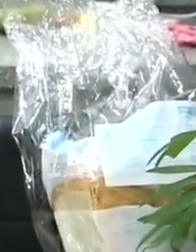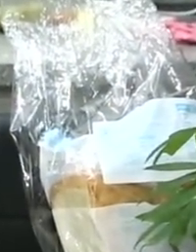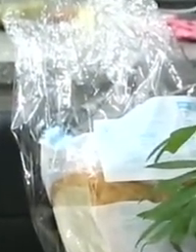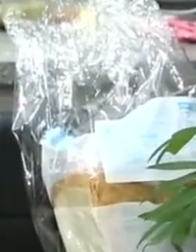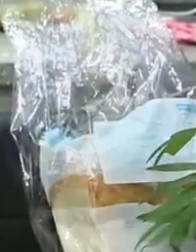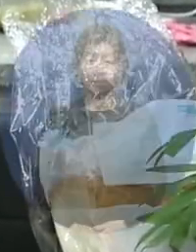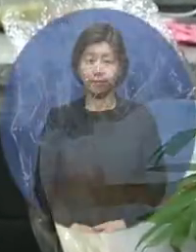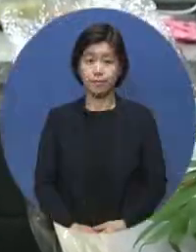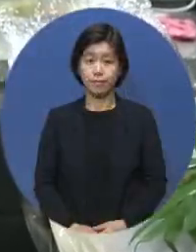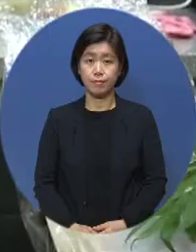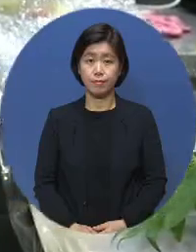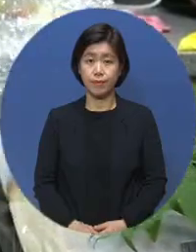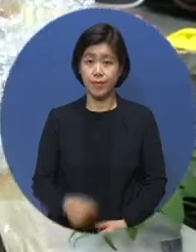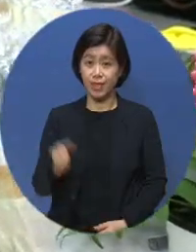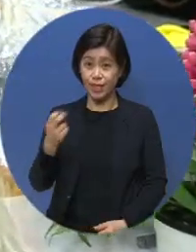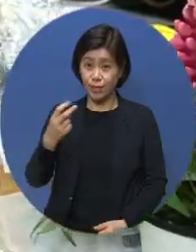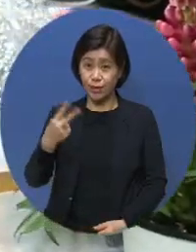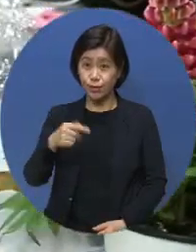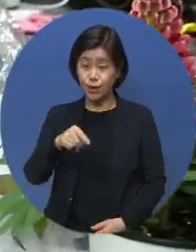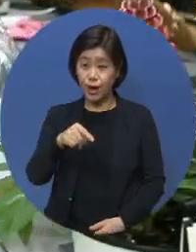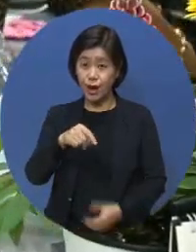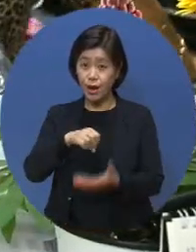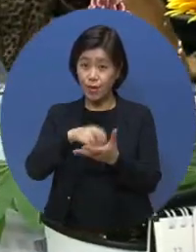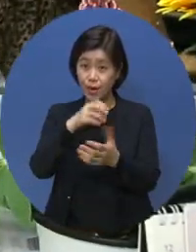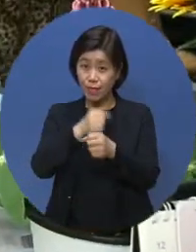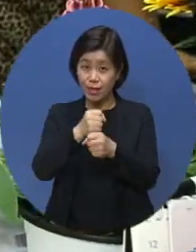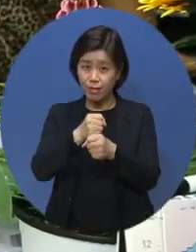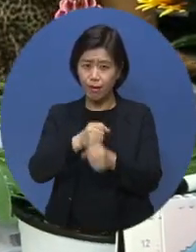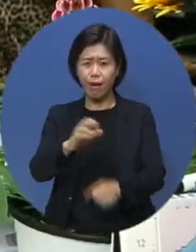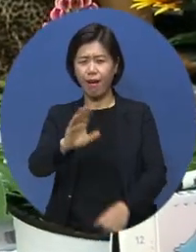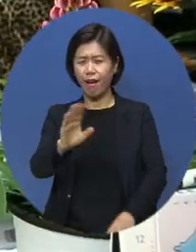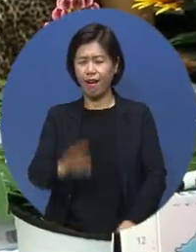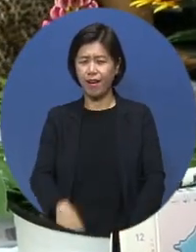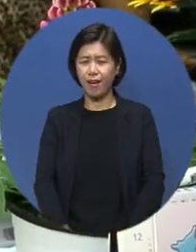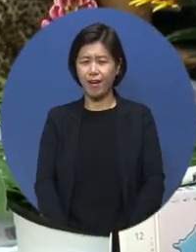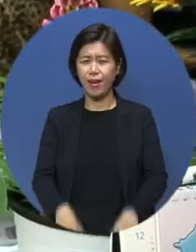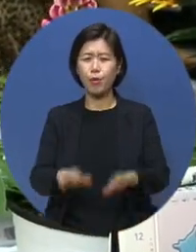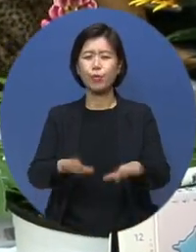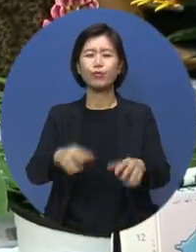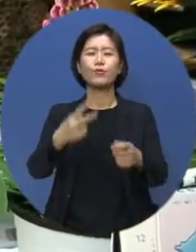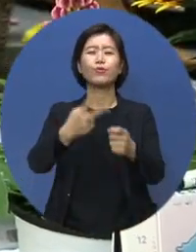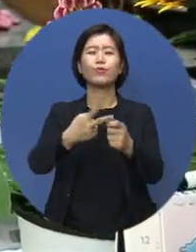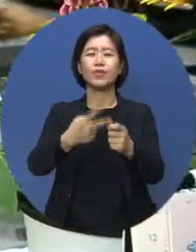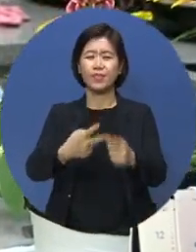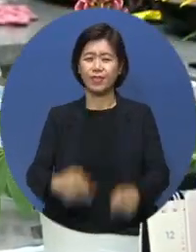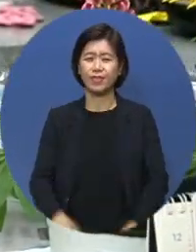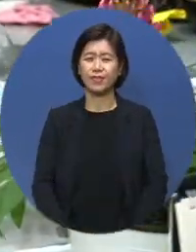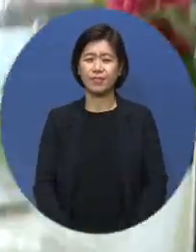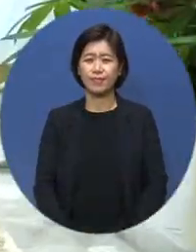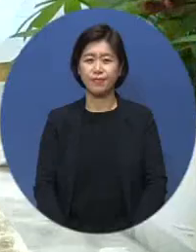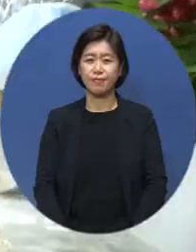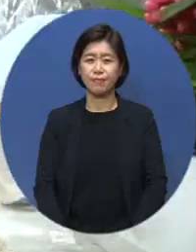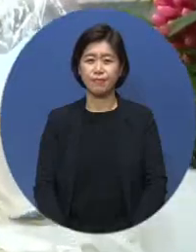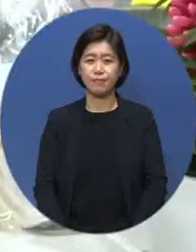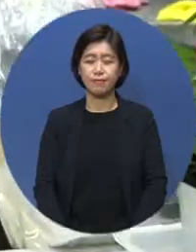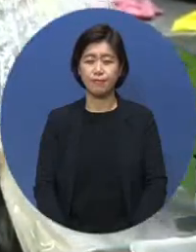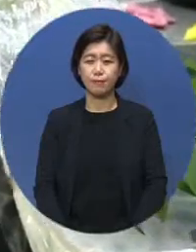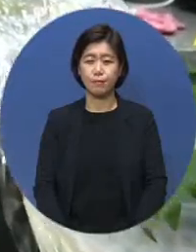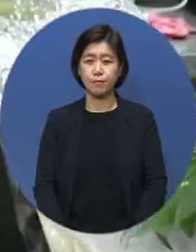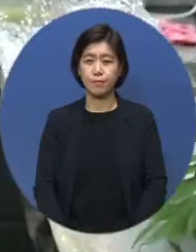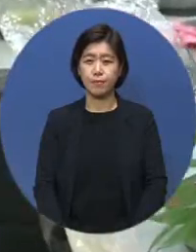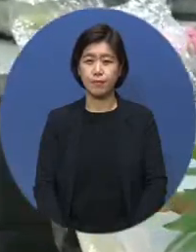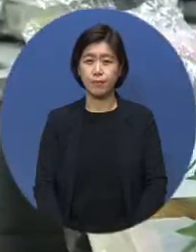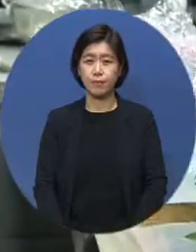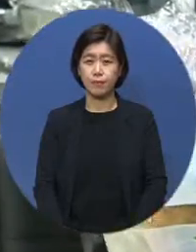그 자주해 주시나 봐요 아니야 아 2번째 3번째 못 했어 뵈요 그래서